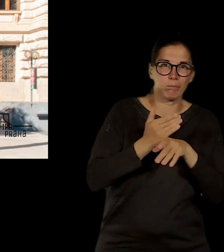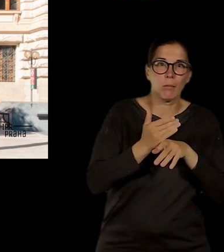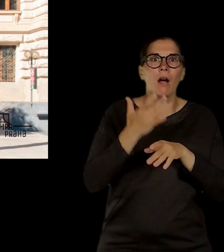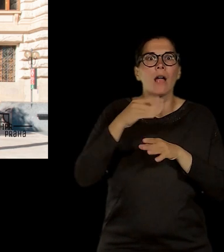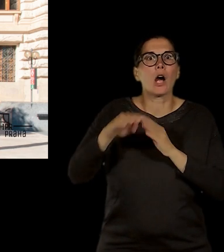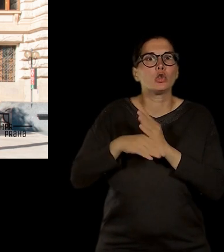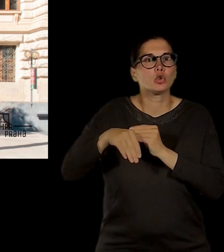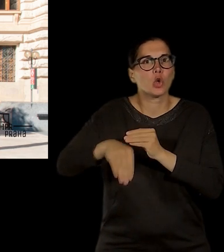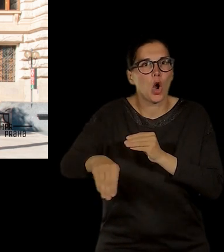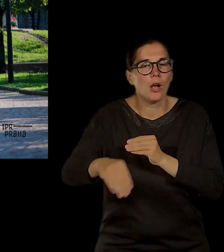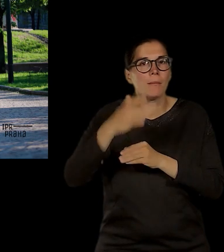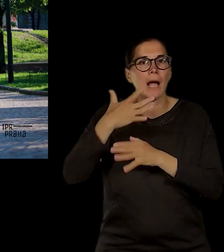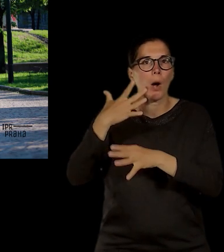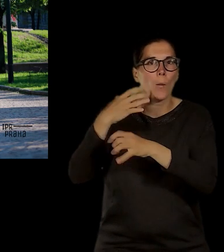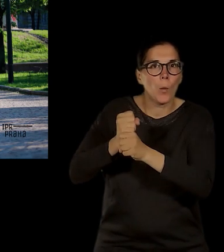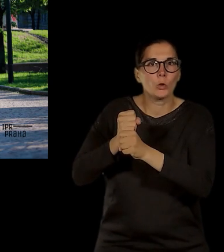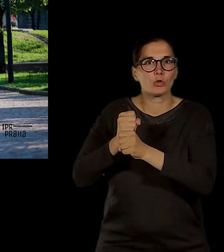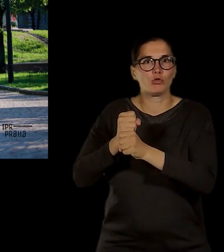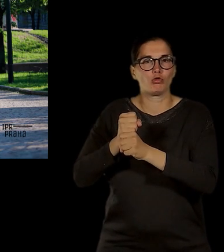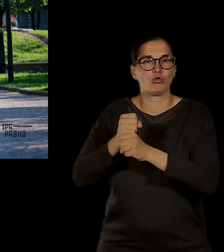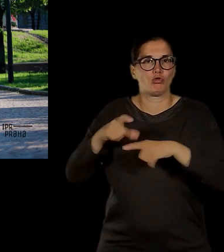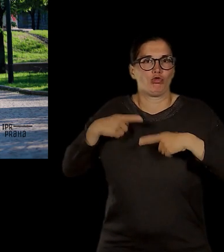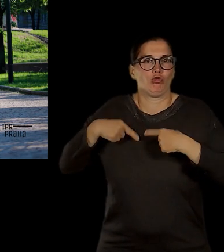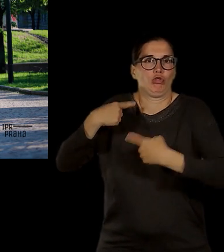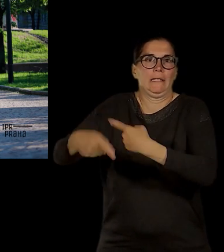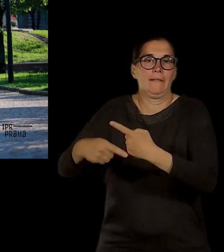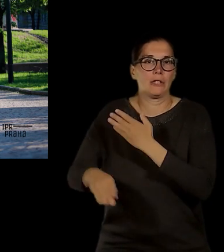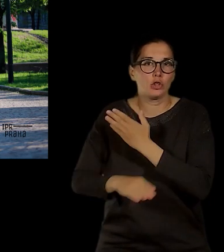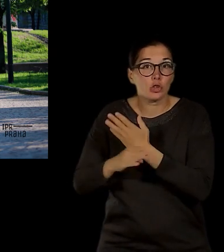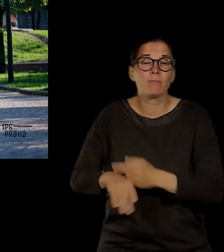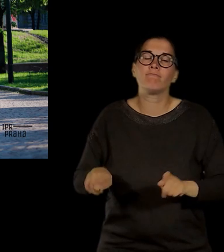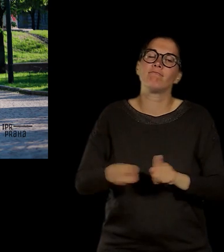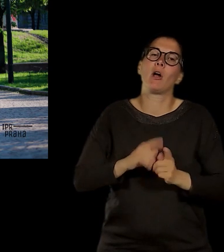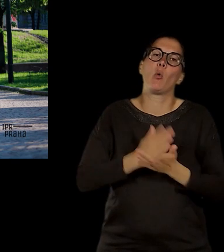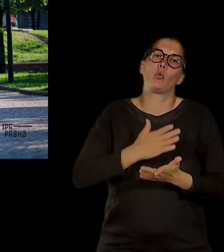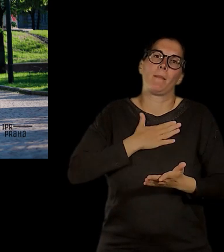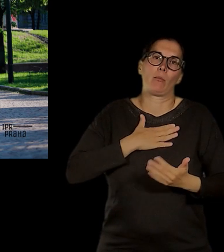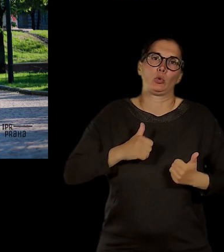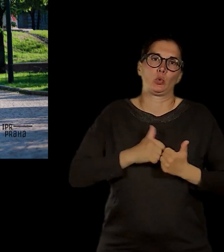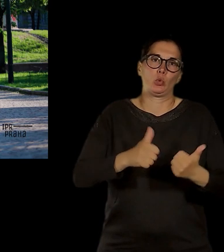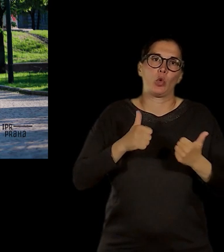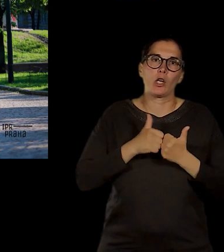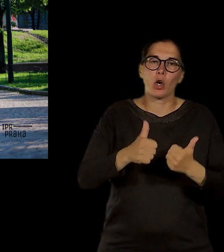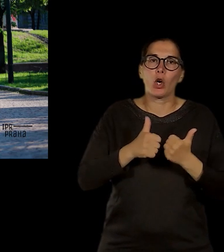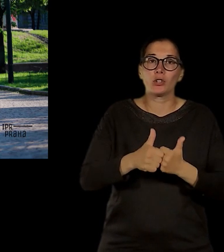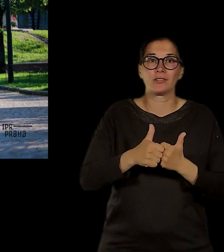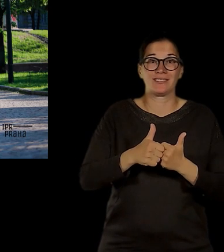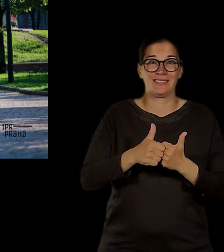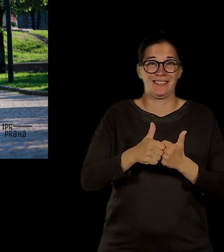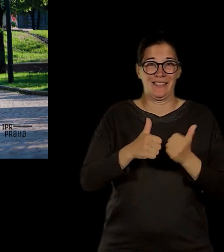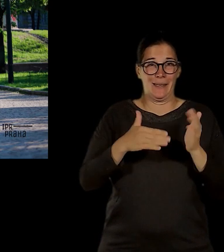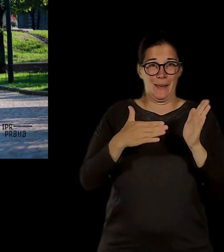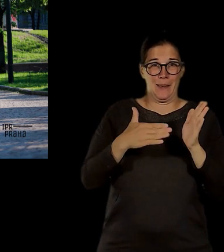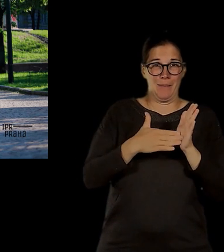je tam udržet. Víme třeba i to, jakým způsobem změnit prostředí uprostřed magistrály mezi